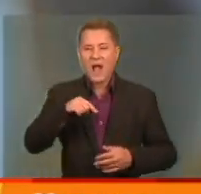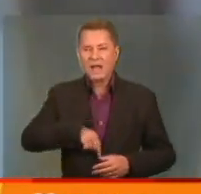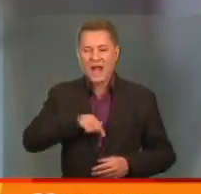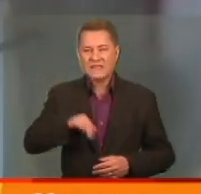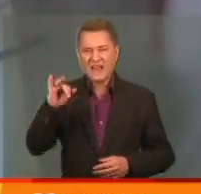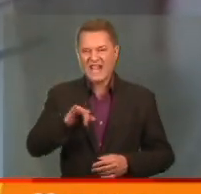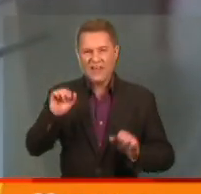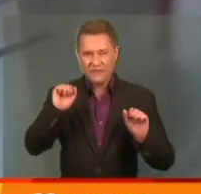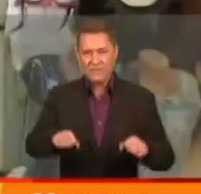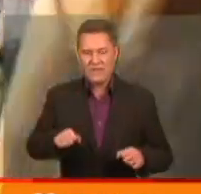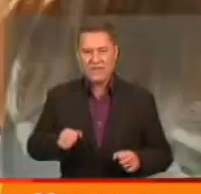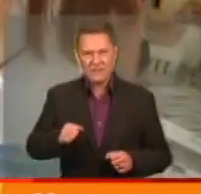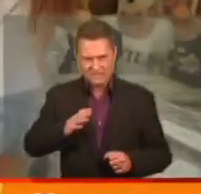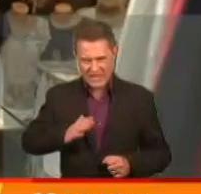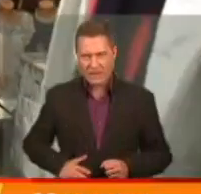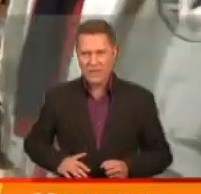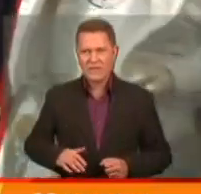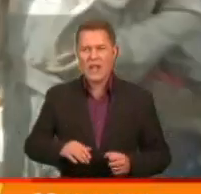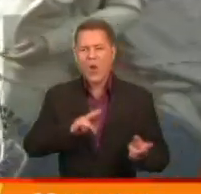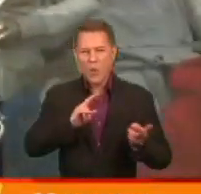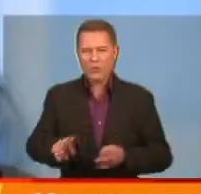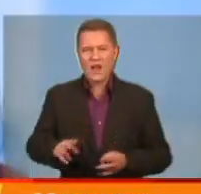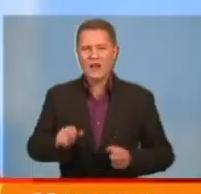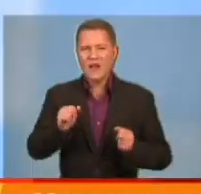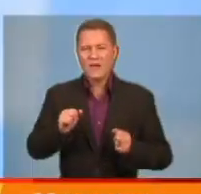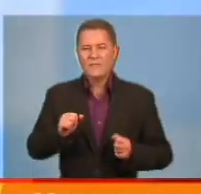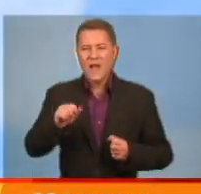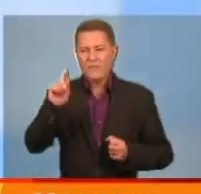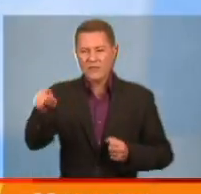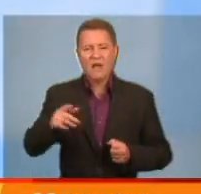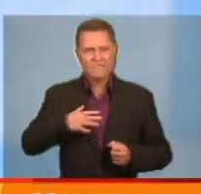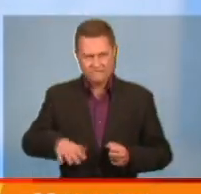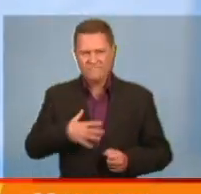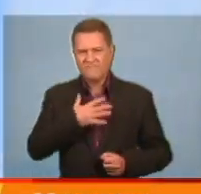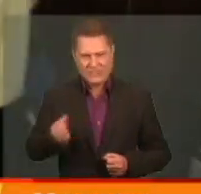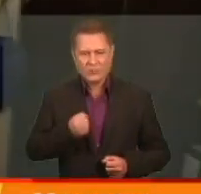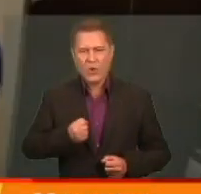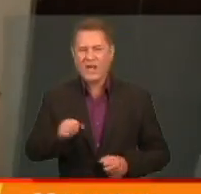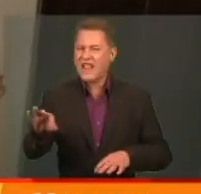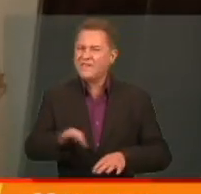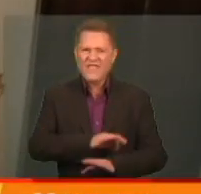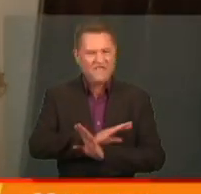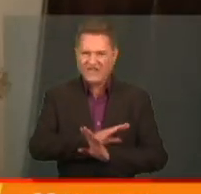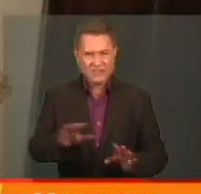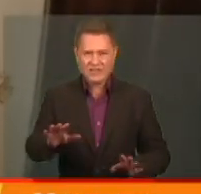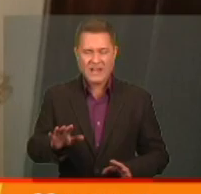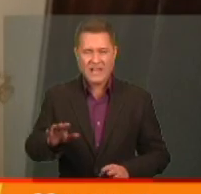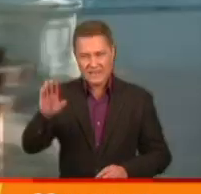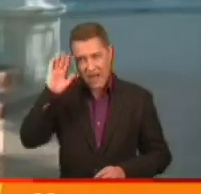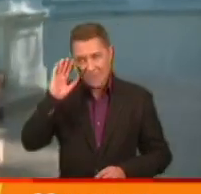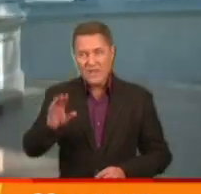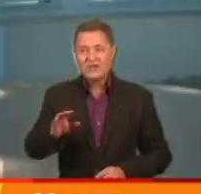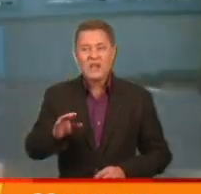вміння втримати удар. І як сильно не було її життя тут, в Україні, афганка встояла. Так і не вийшла заміж, але Фареба – щаслива